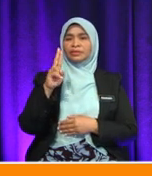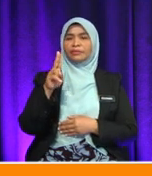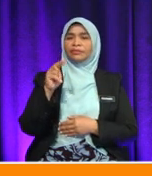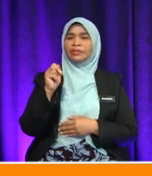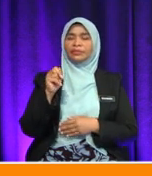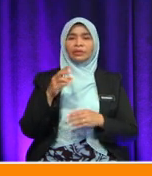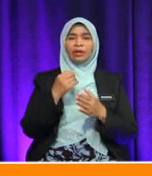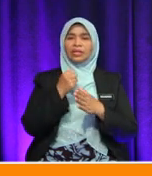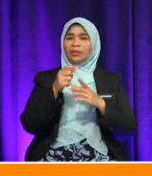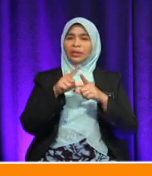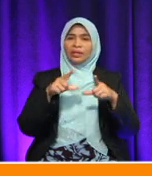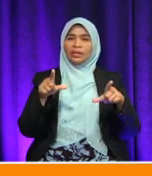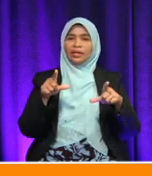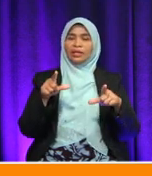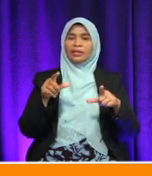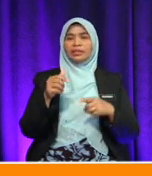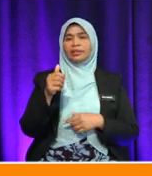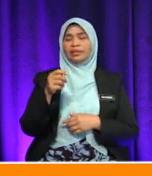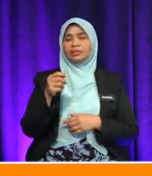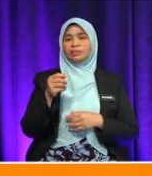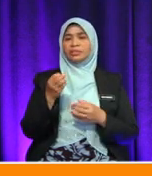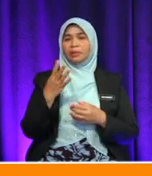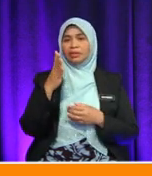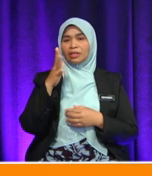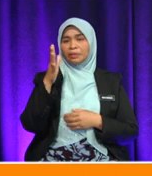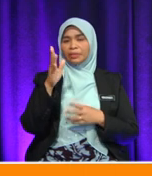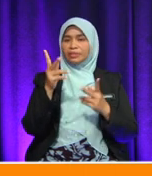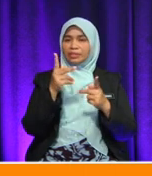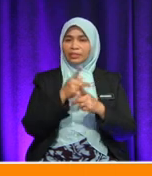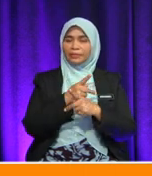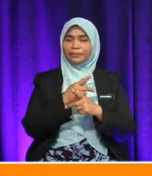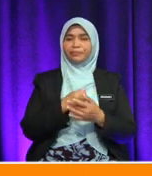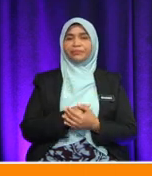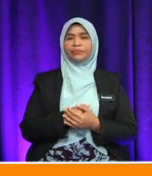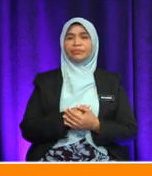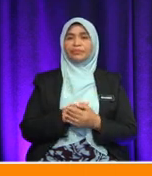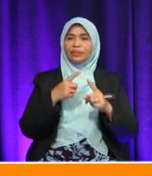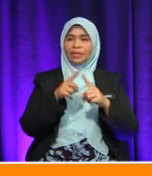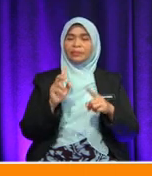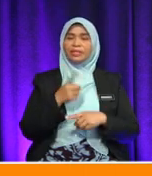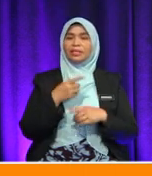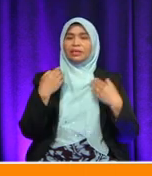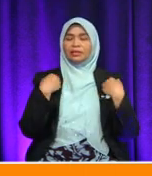lain-lainnya Bertasbih sebanyak 15 kali baca tadi juga lah cuma dia ada dua salam